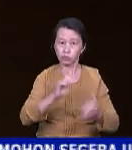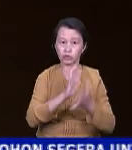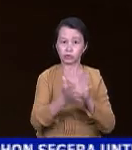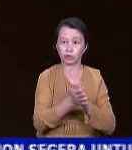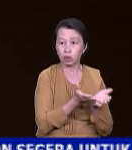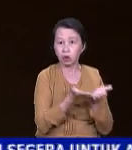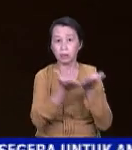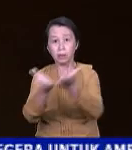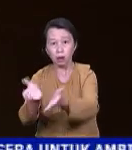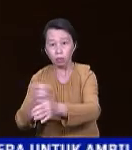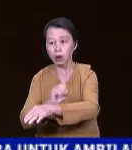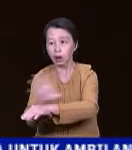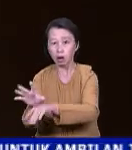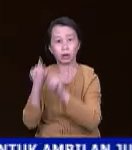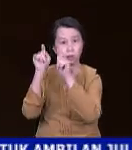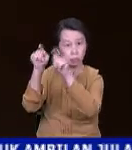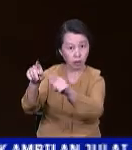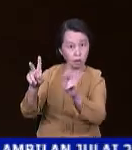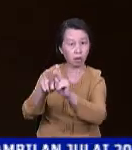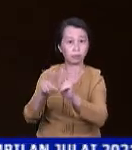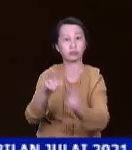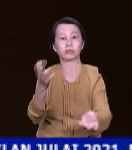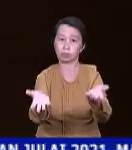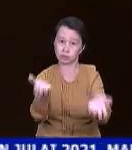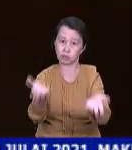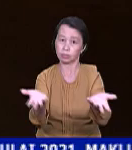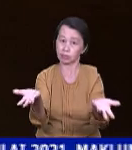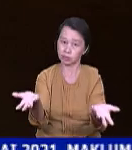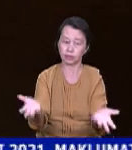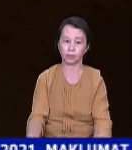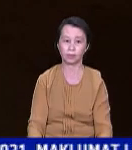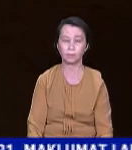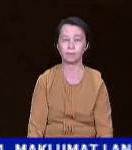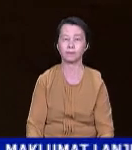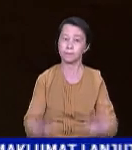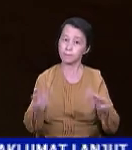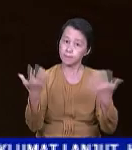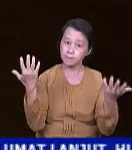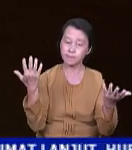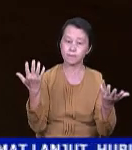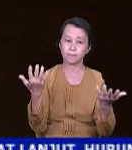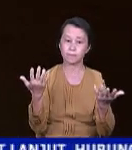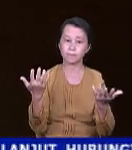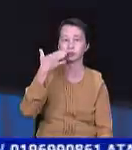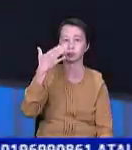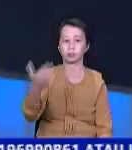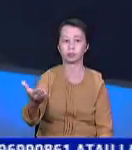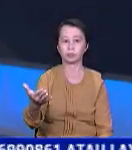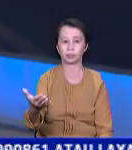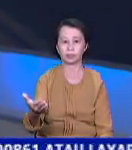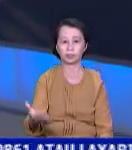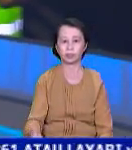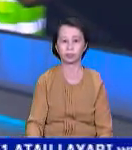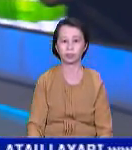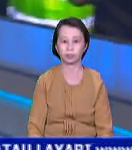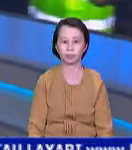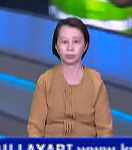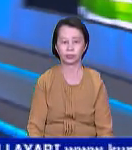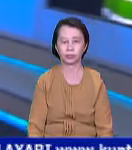menjadi pembawa senyap virus COVID-19 ini. Baik, saya kira itu sahaja perkembangan